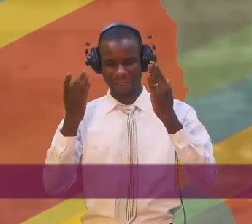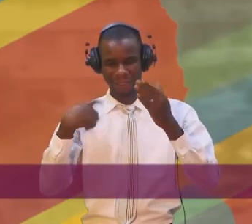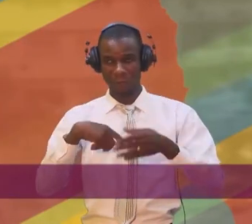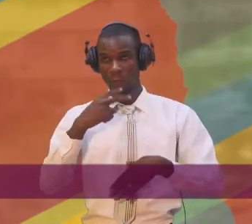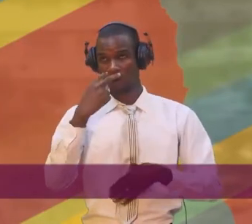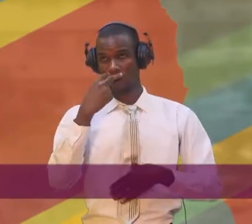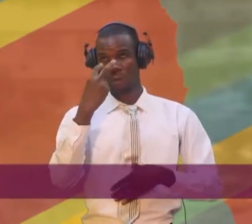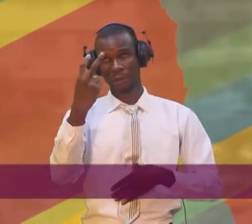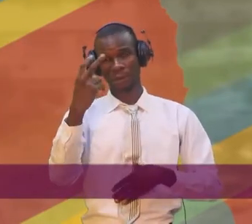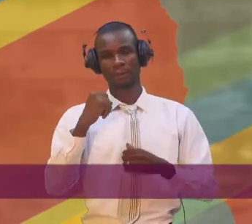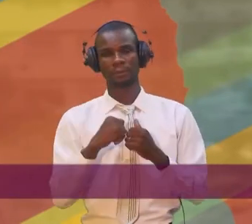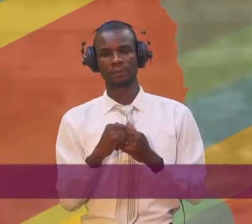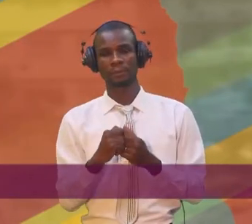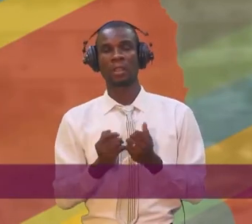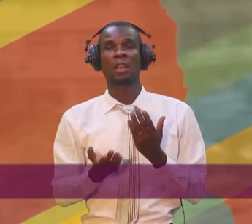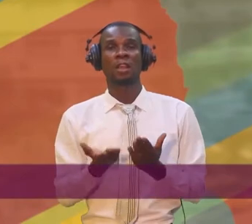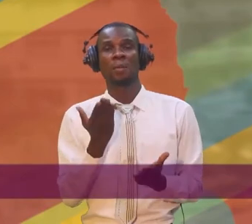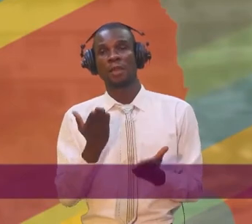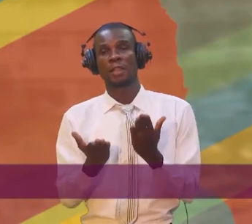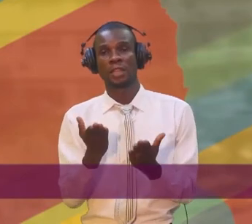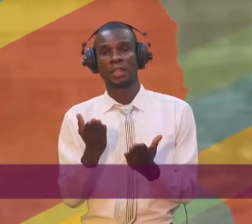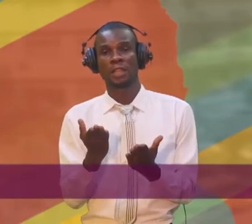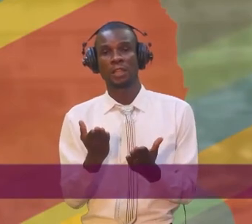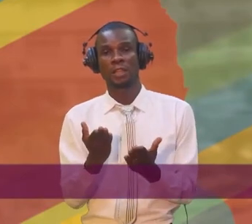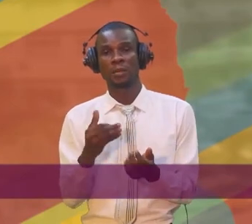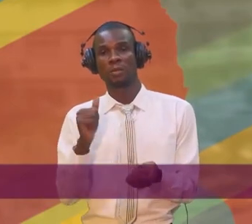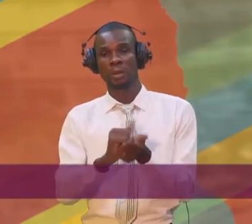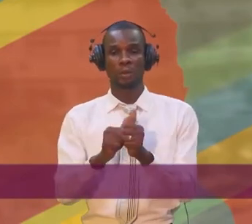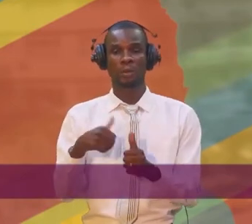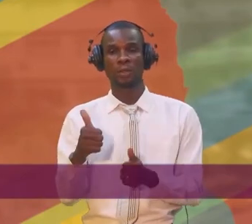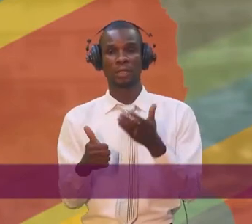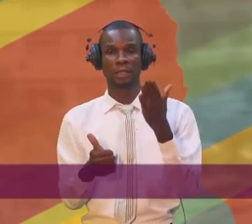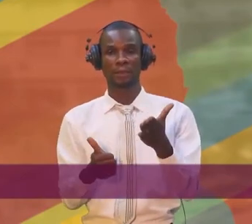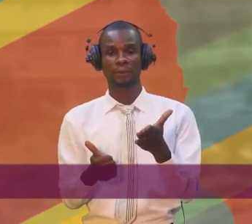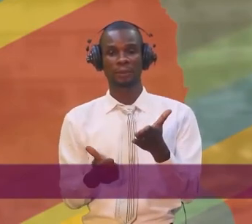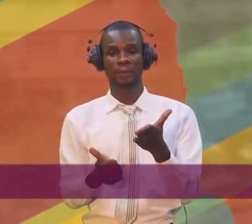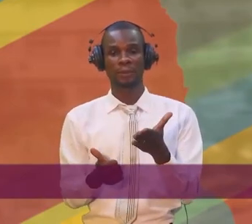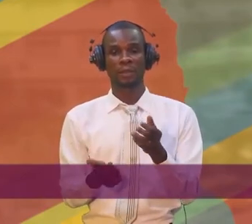yetu ndiye peke yake tunakimbia kimbilio letu.